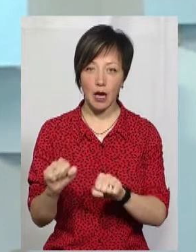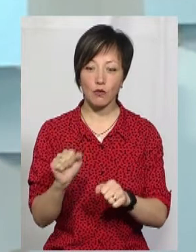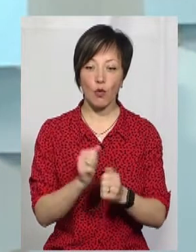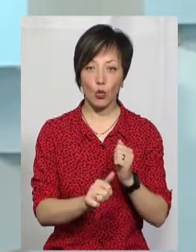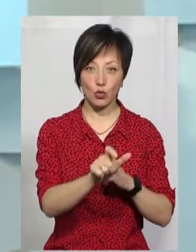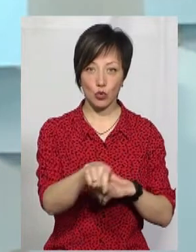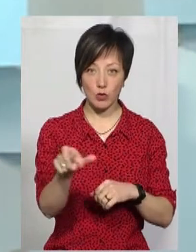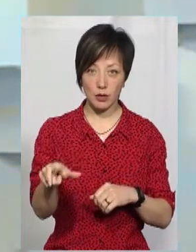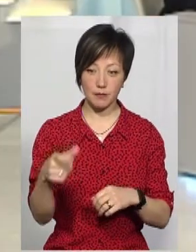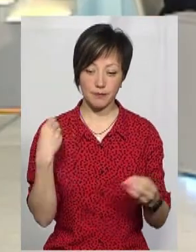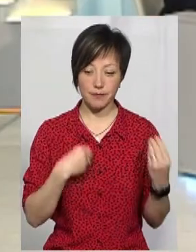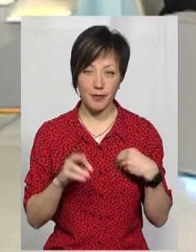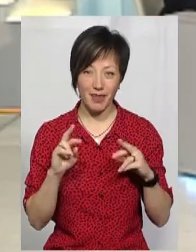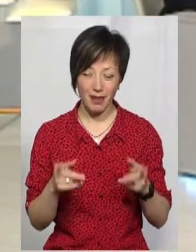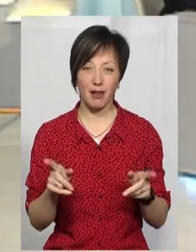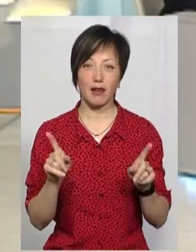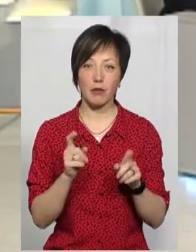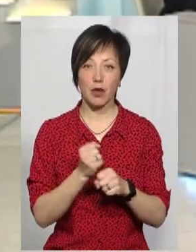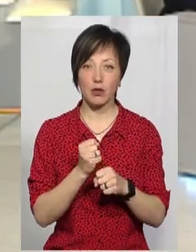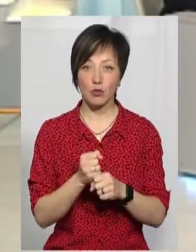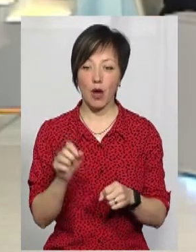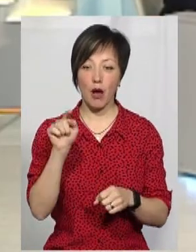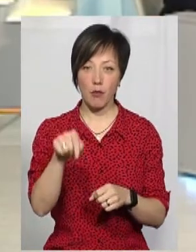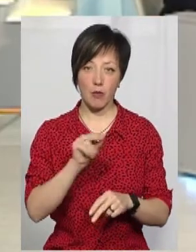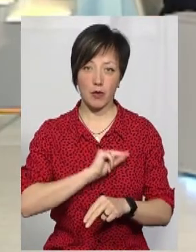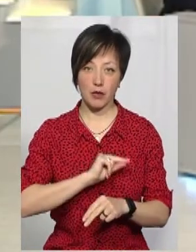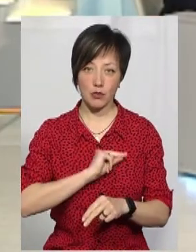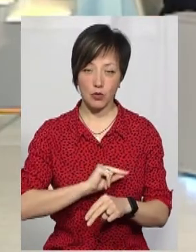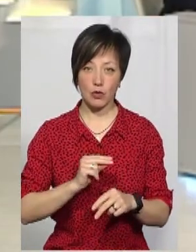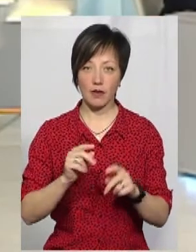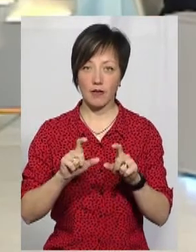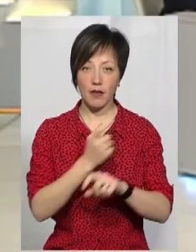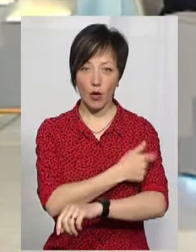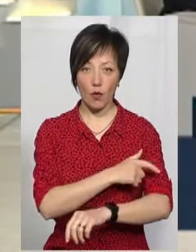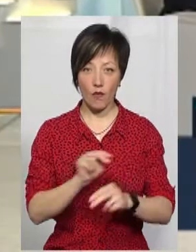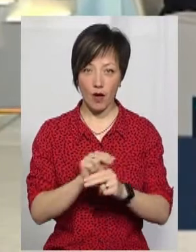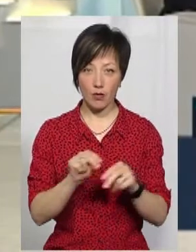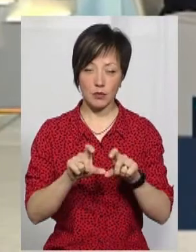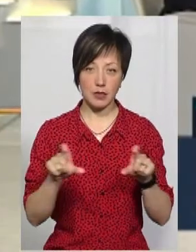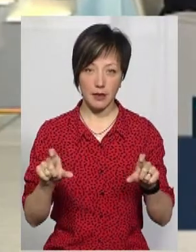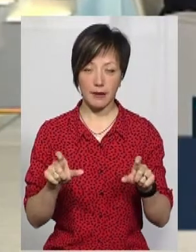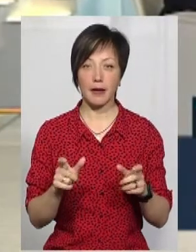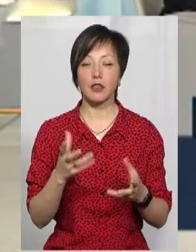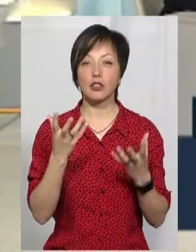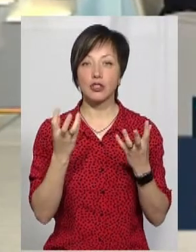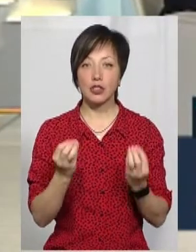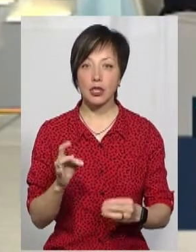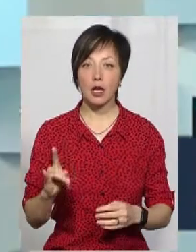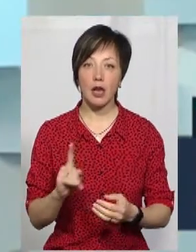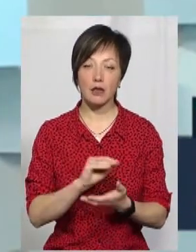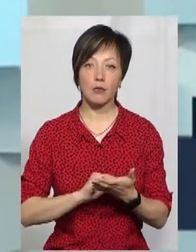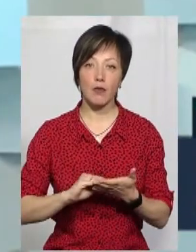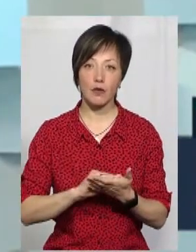особи, яка або працює з COVID-19, або знаходиться в лікувальному закладі, де цей випадок зареєстрований. Я ще раз повторюю,